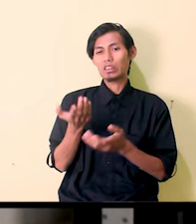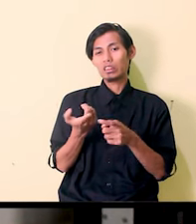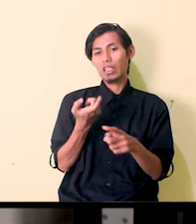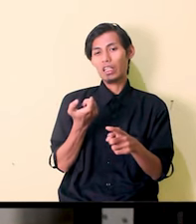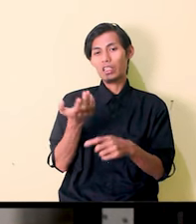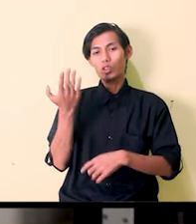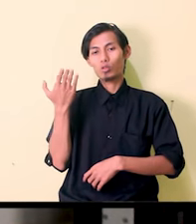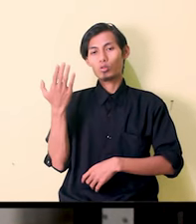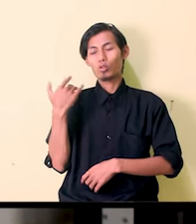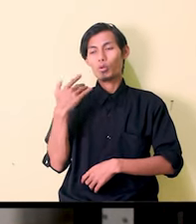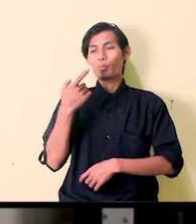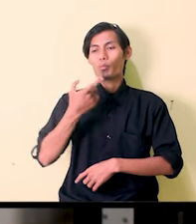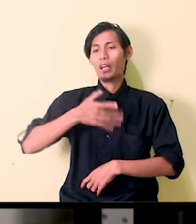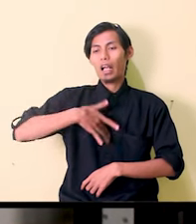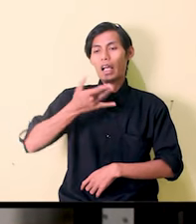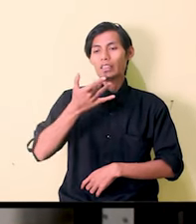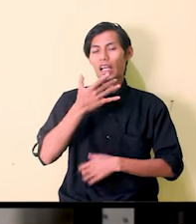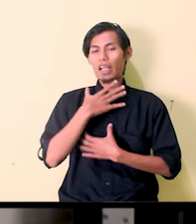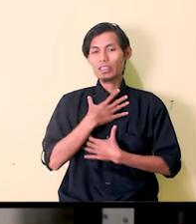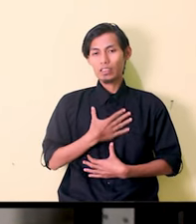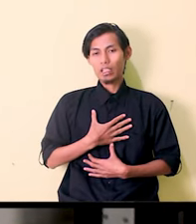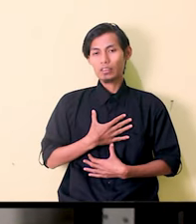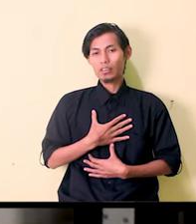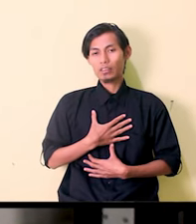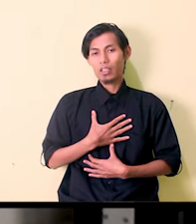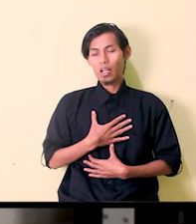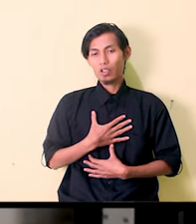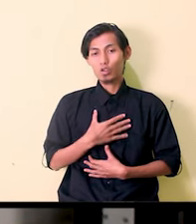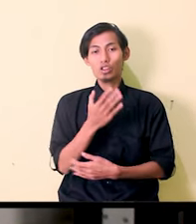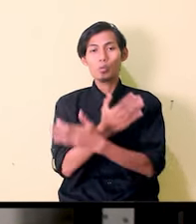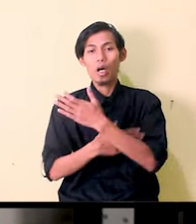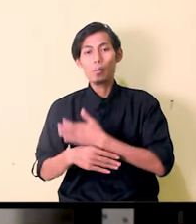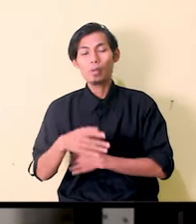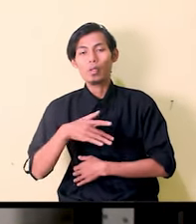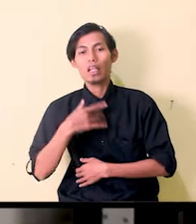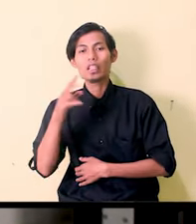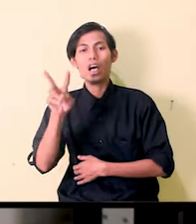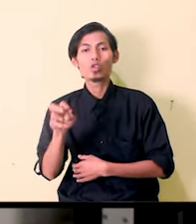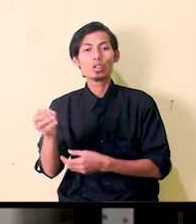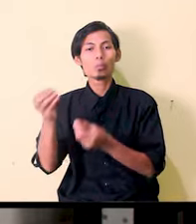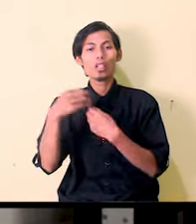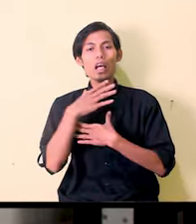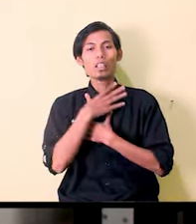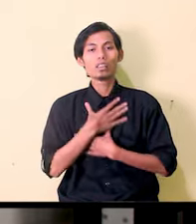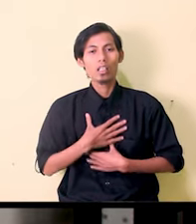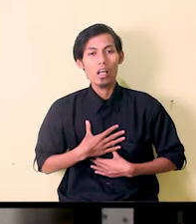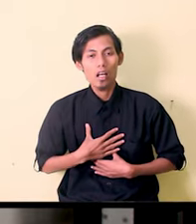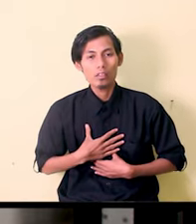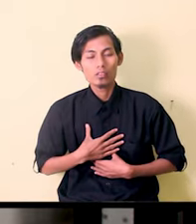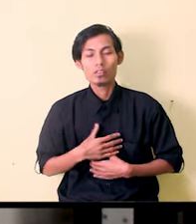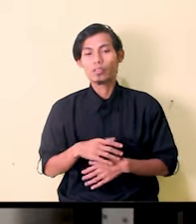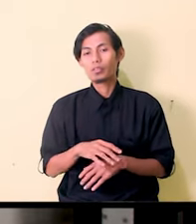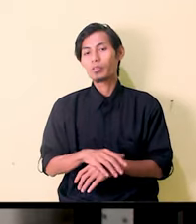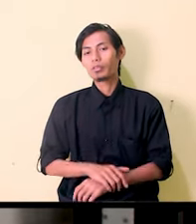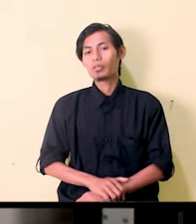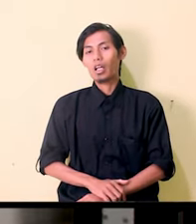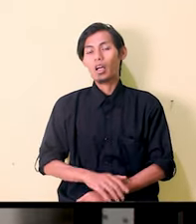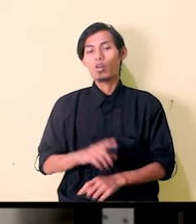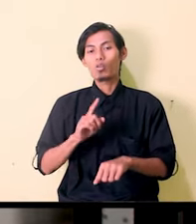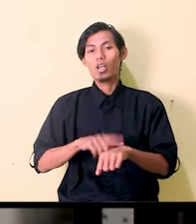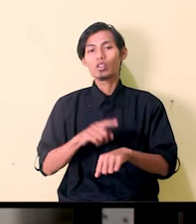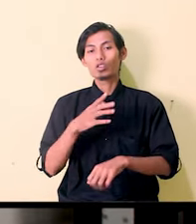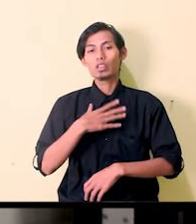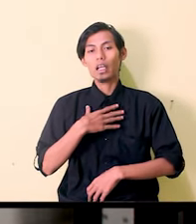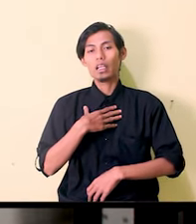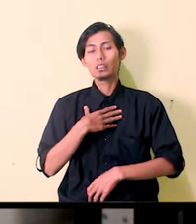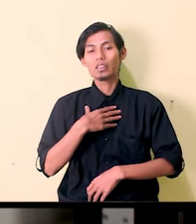pantas dikasihani nah Ketika saya membentuk kdd saya merubah pinset itu termasuk meret teman-teman dan warga kami semua di